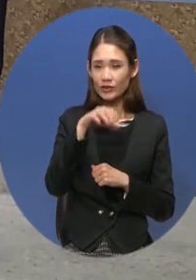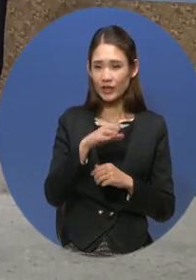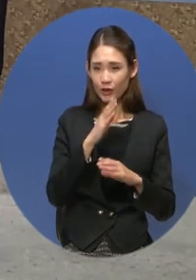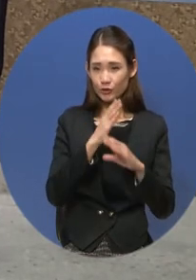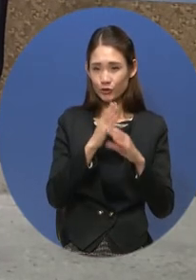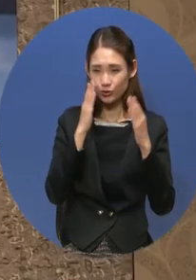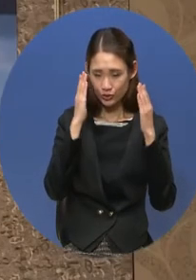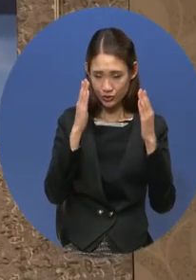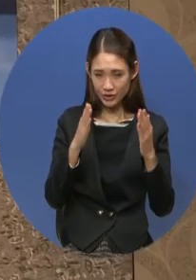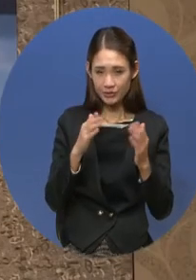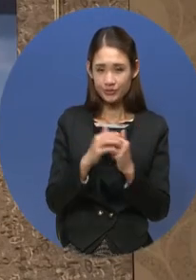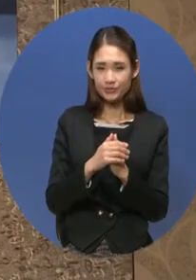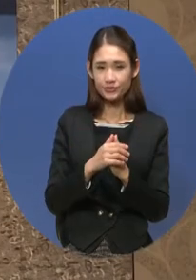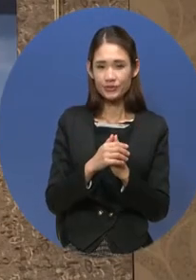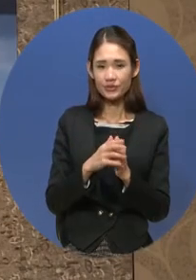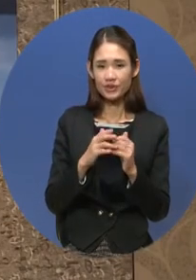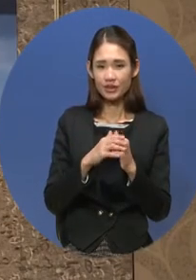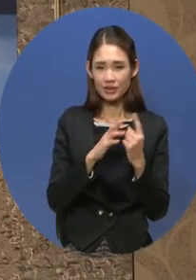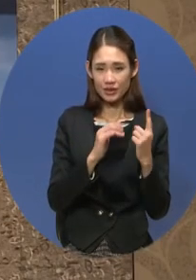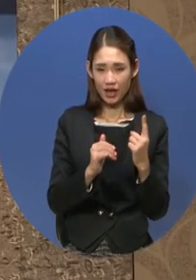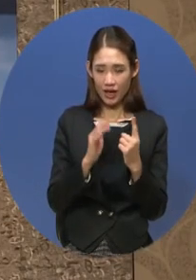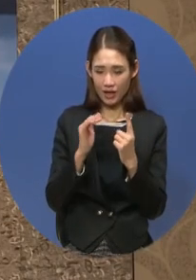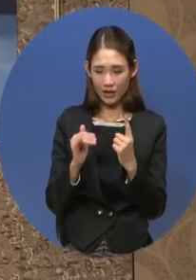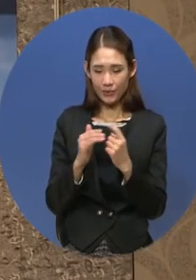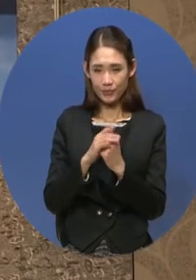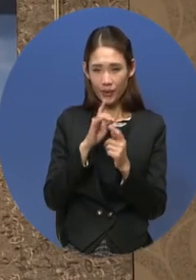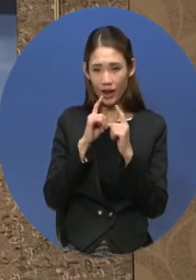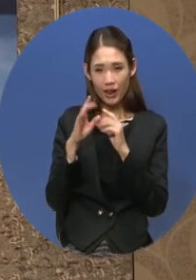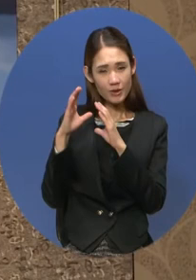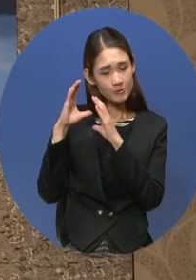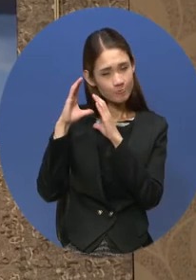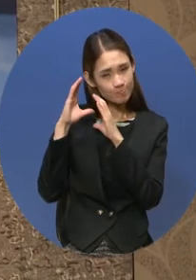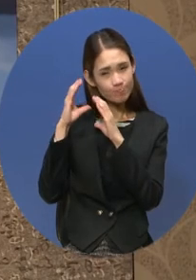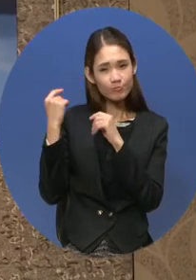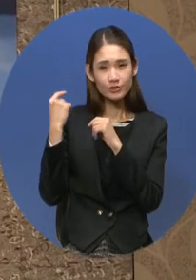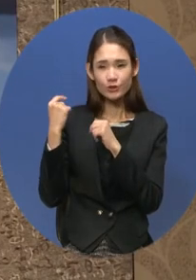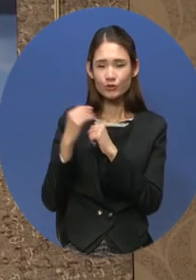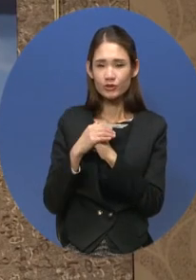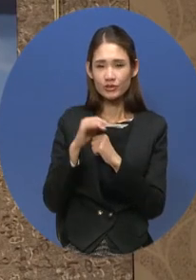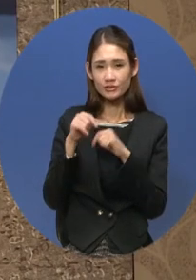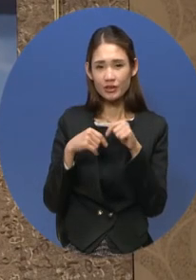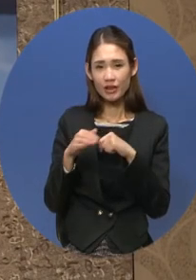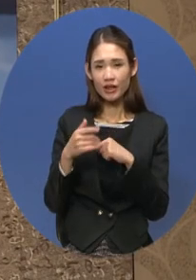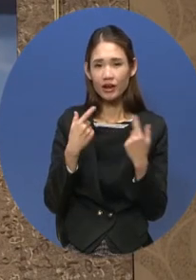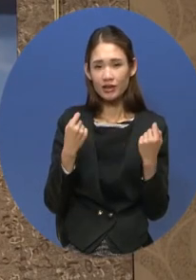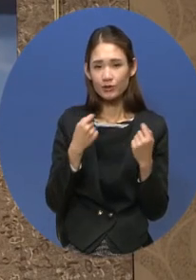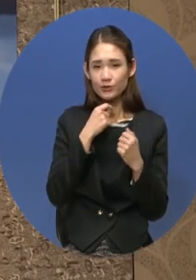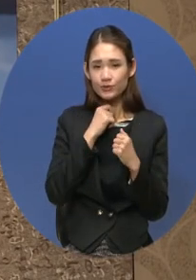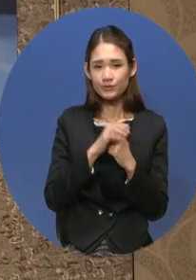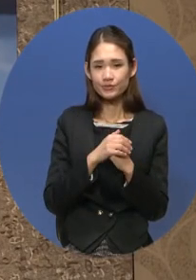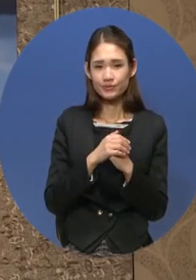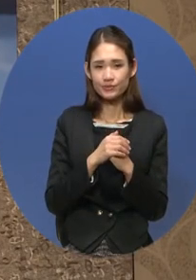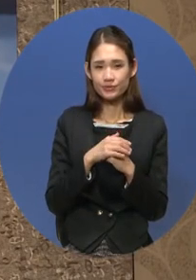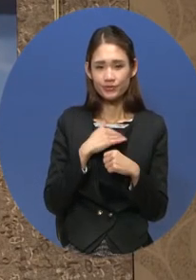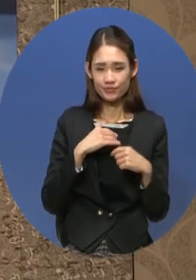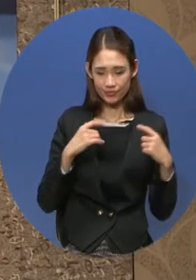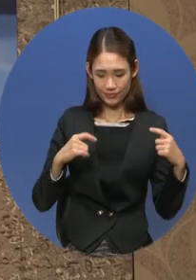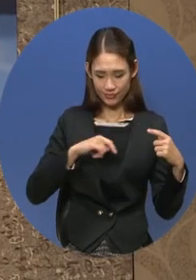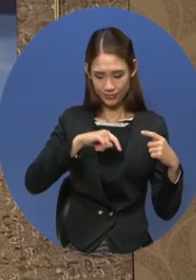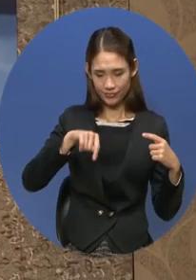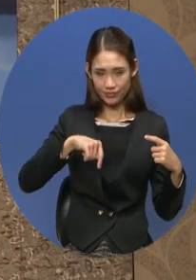중심으로 도민들의 한 사람 한 사람의 네. 말에 귀를 기울이고 네. 나아갈 거고요. 네. 또 제